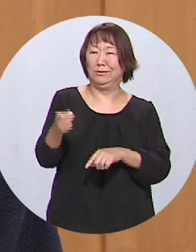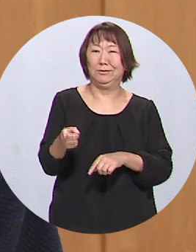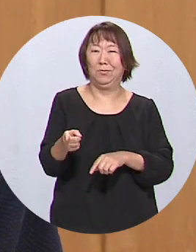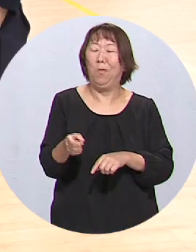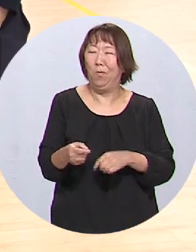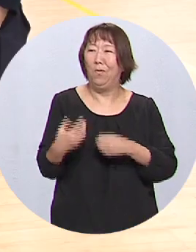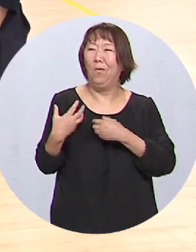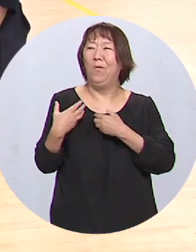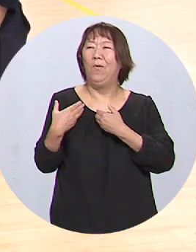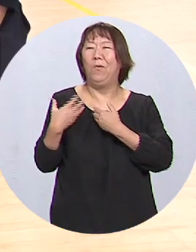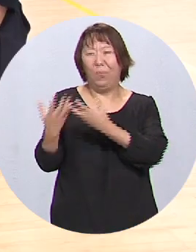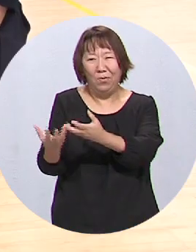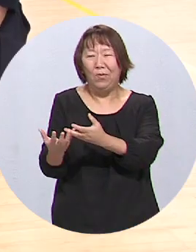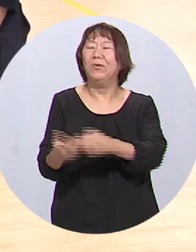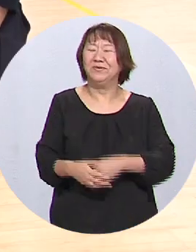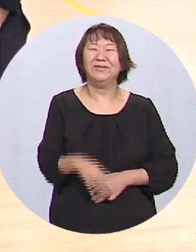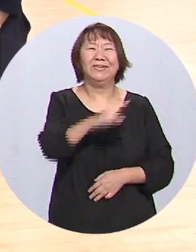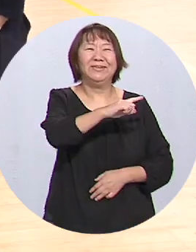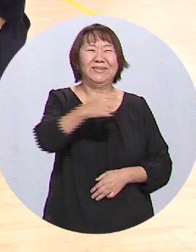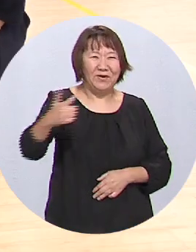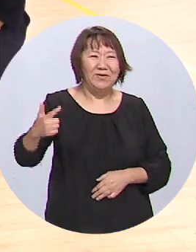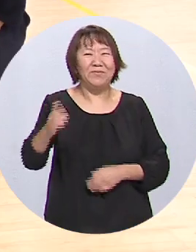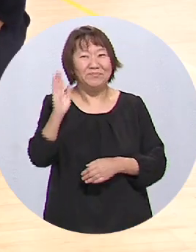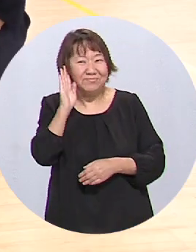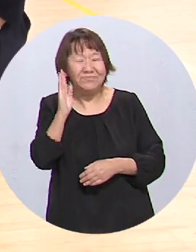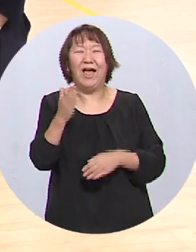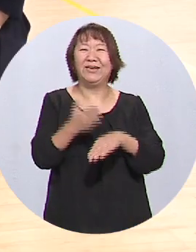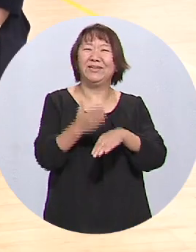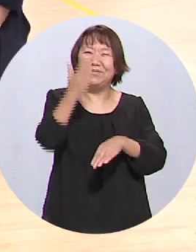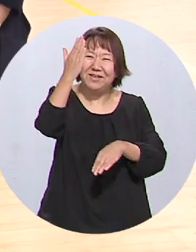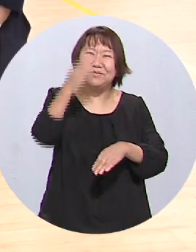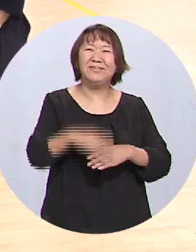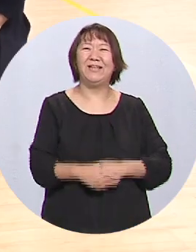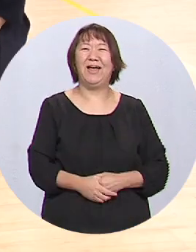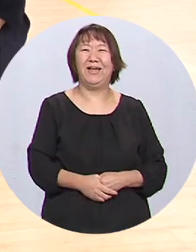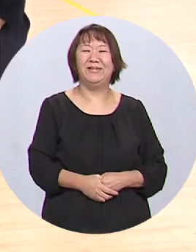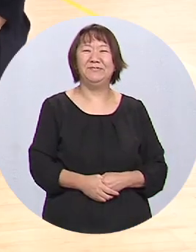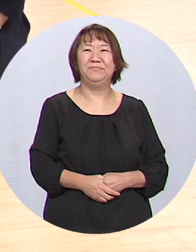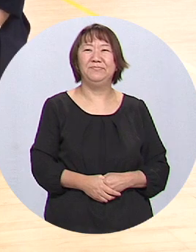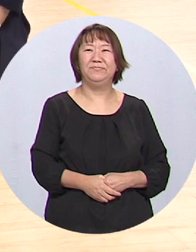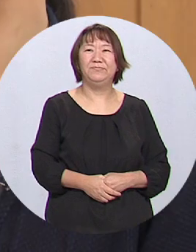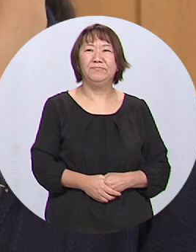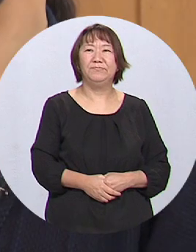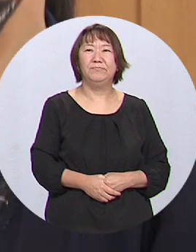の方がね、分かりました。いろいろ聞かせていただいてありがとうございます。 ありがとうございました。